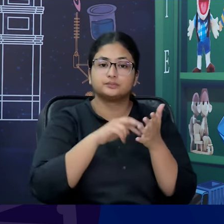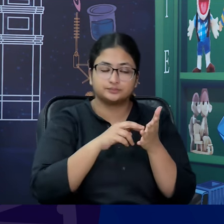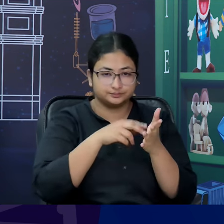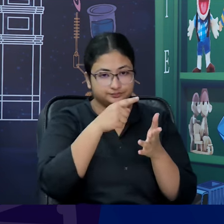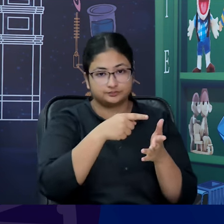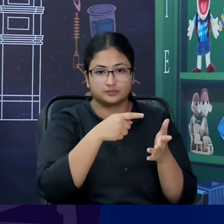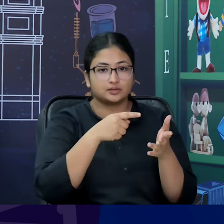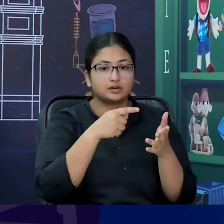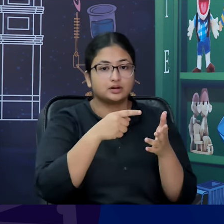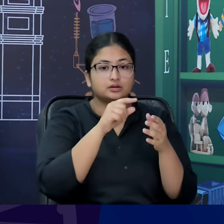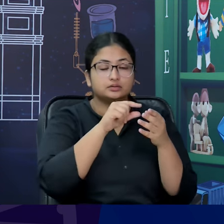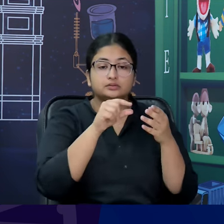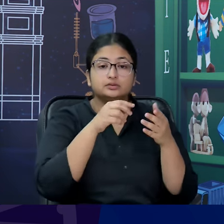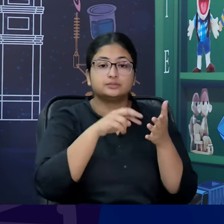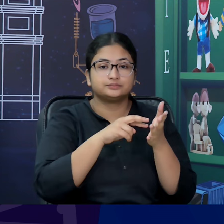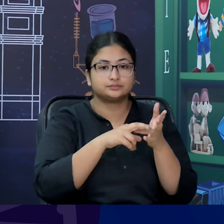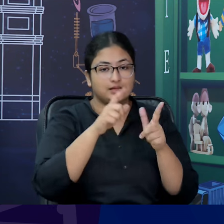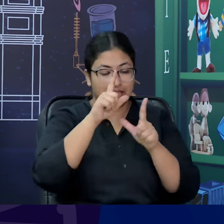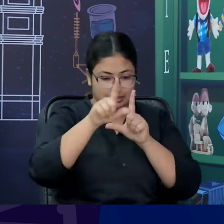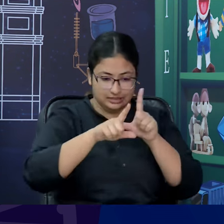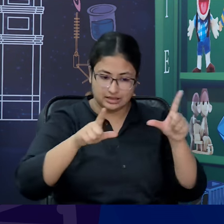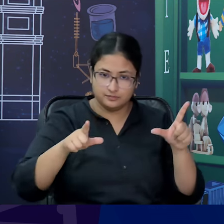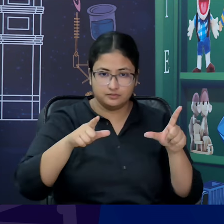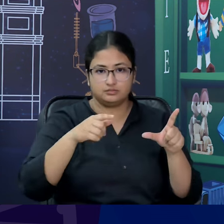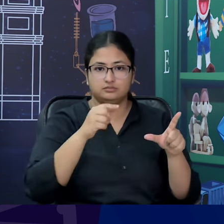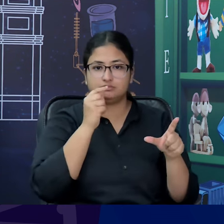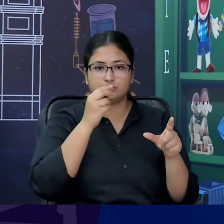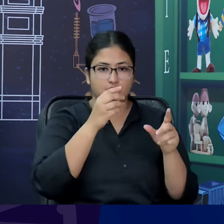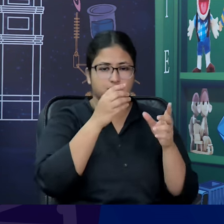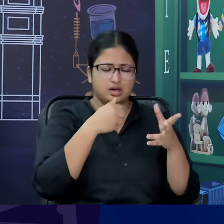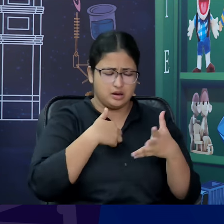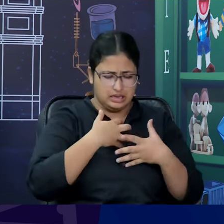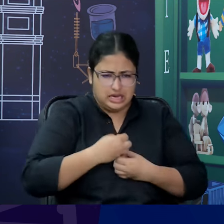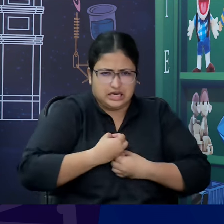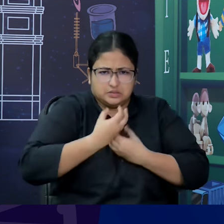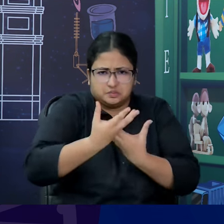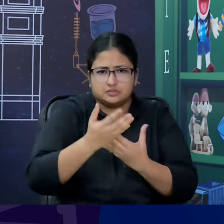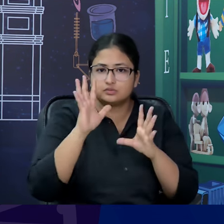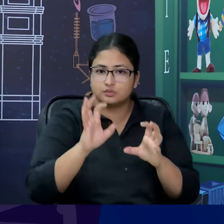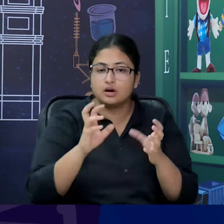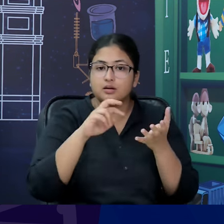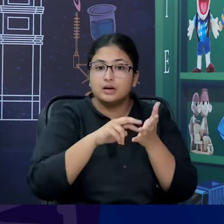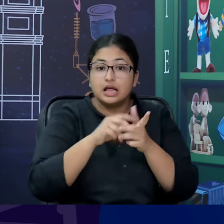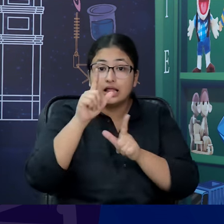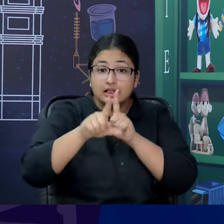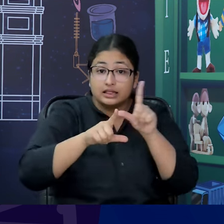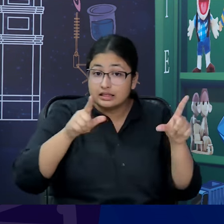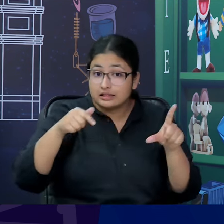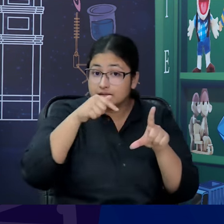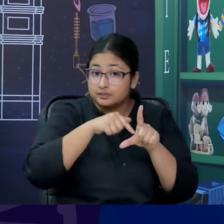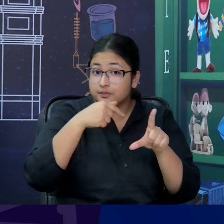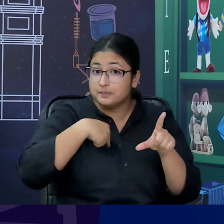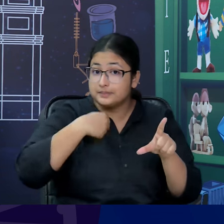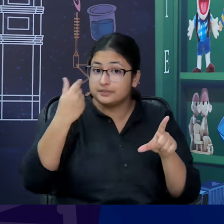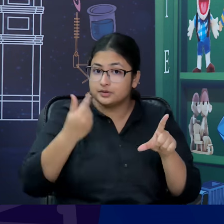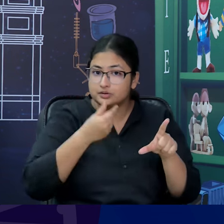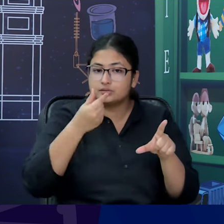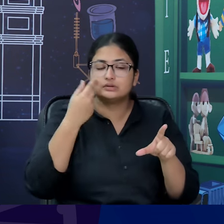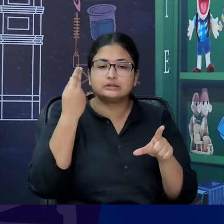बने या फिर भाषा से बाहर आए लेकिन इस भाषा